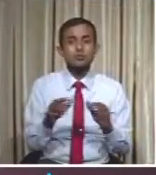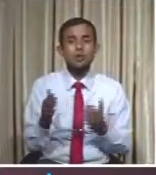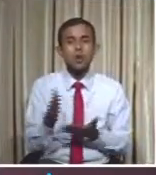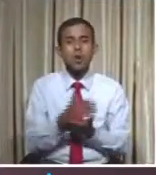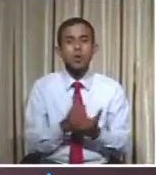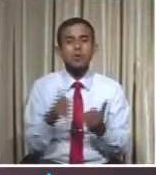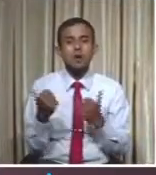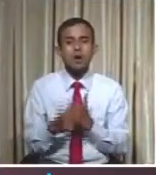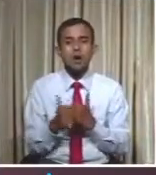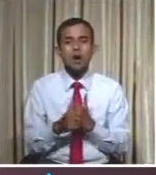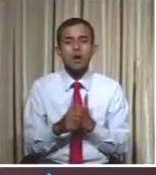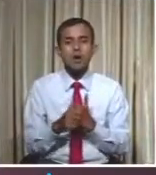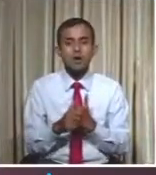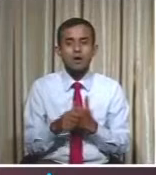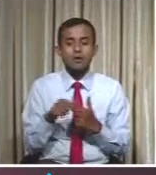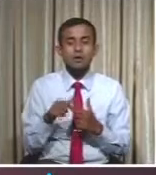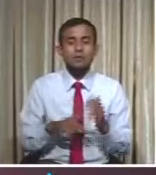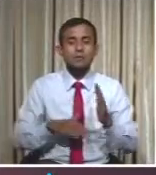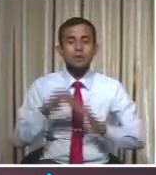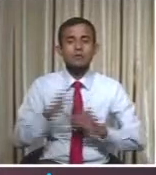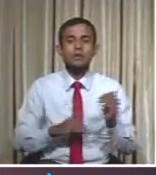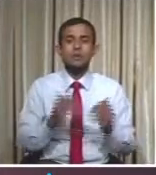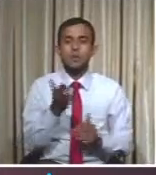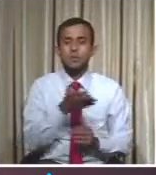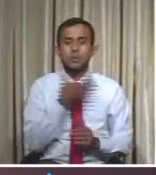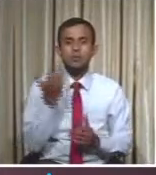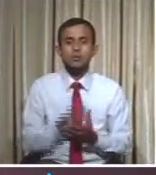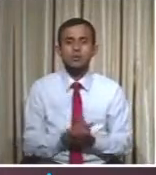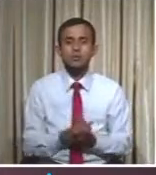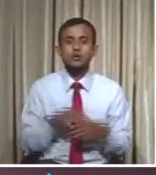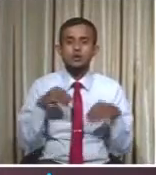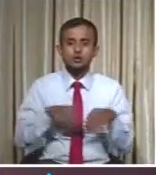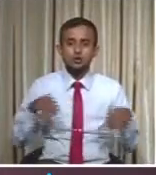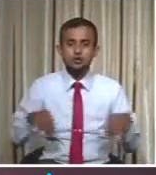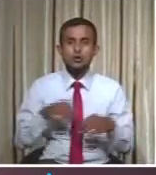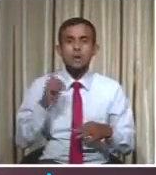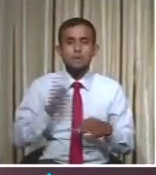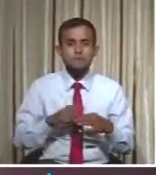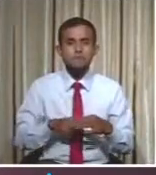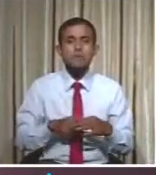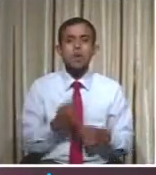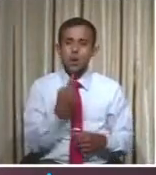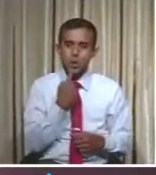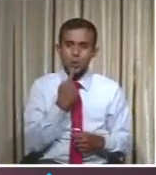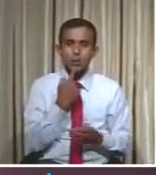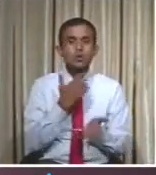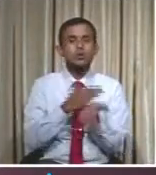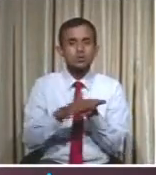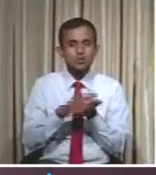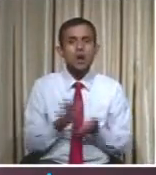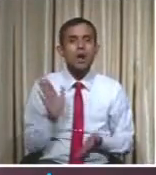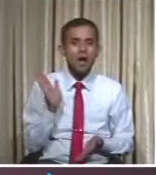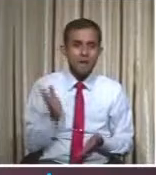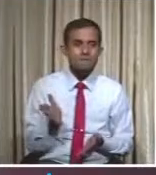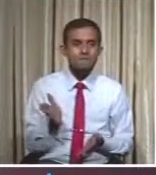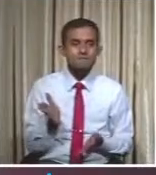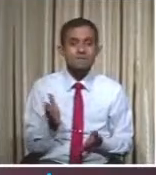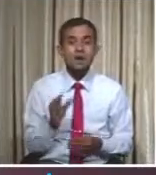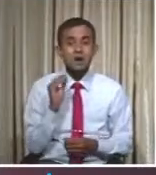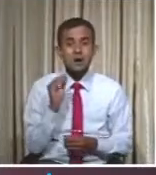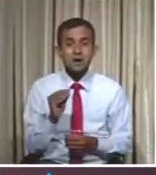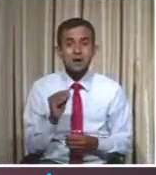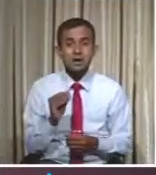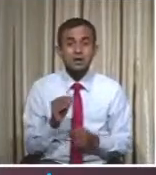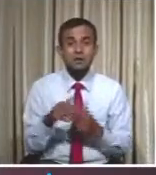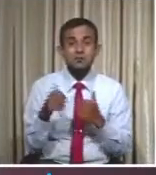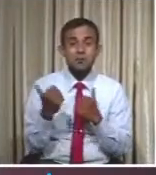දේම හැඩග යොදව ගන්න පුළුවන් වෙන්නේ ගොවියන්ගේ ප්‍රශ්නේ ගත්තත් ඔව් සහනාධාර තියෙනවා නමුත්